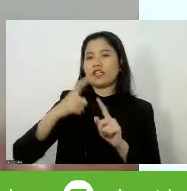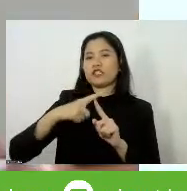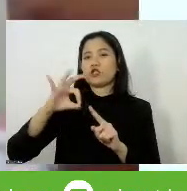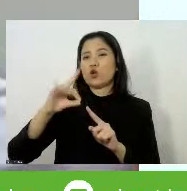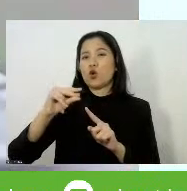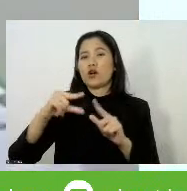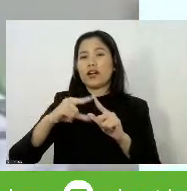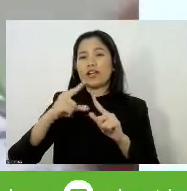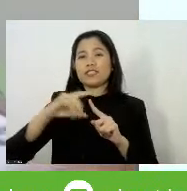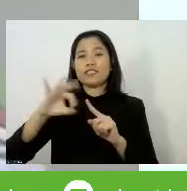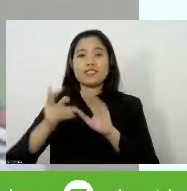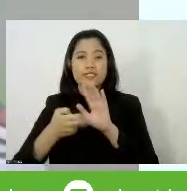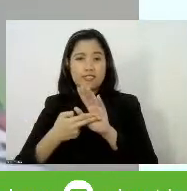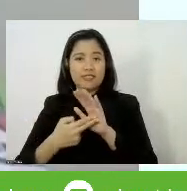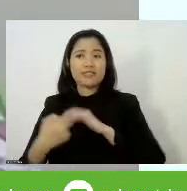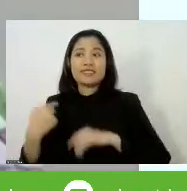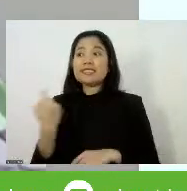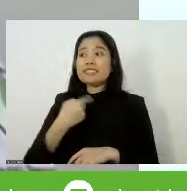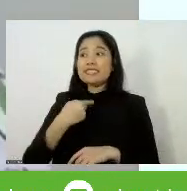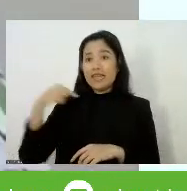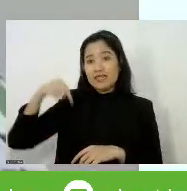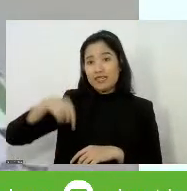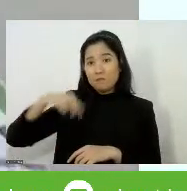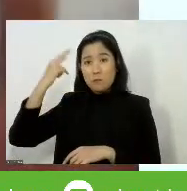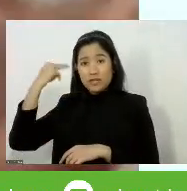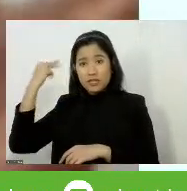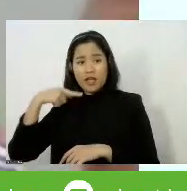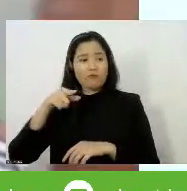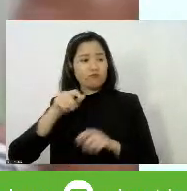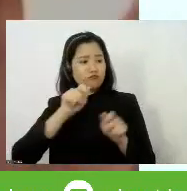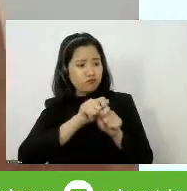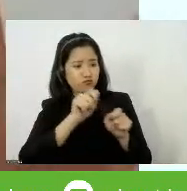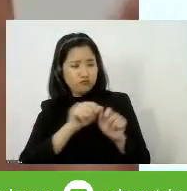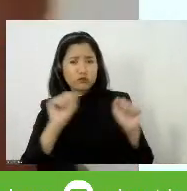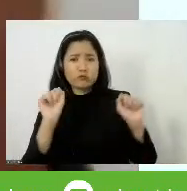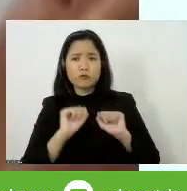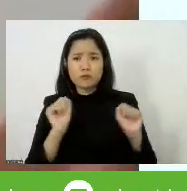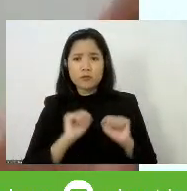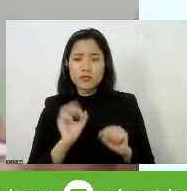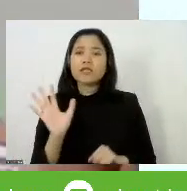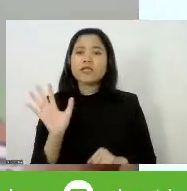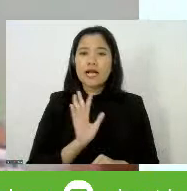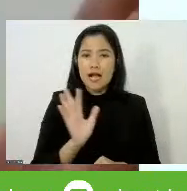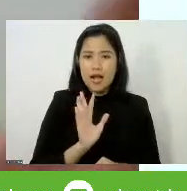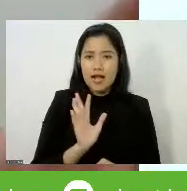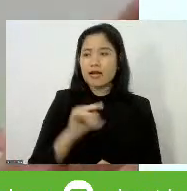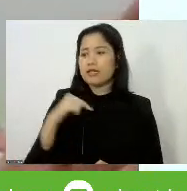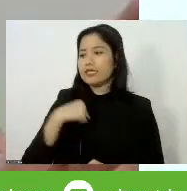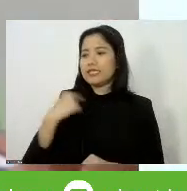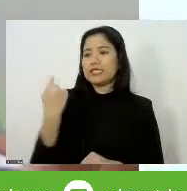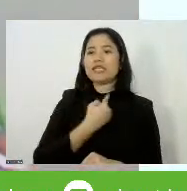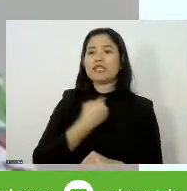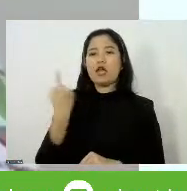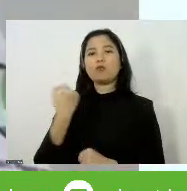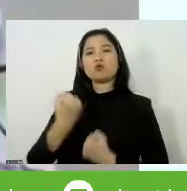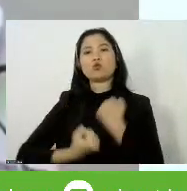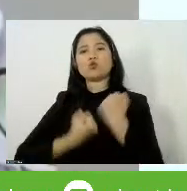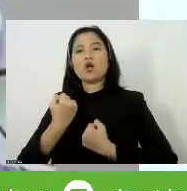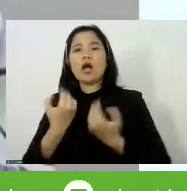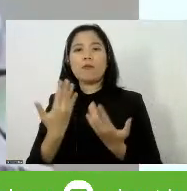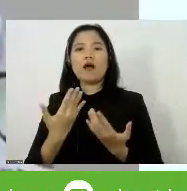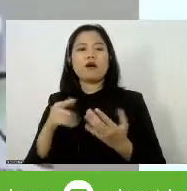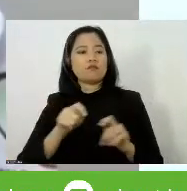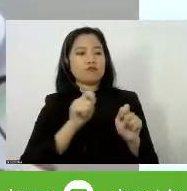pemerintah tidak bisa segera memulihkan gambut Oke kita berusaha untuk restoration nanti